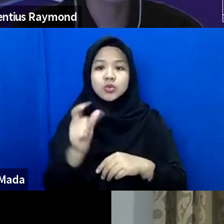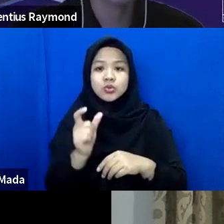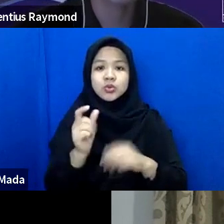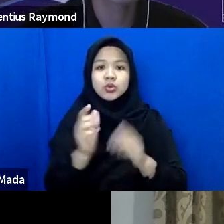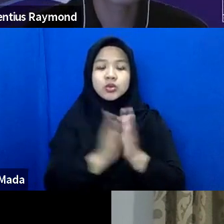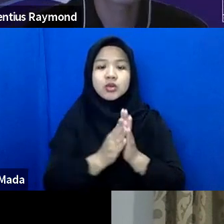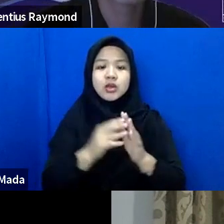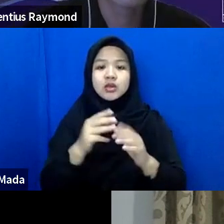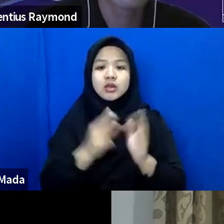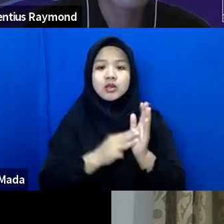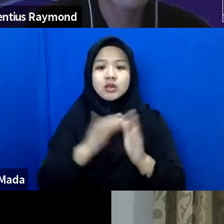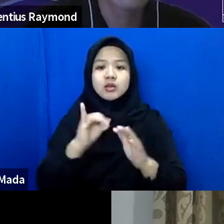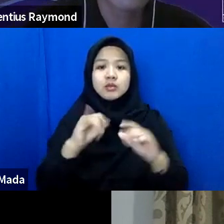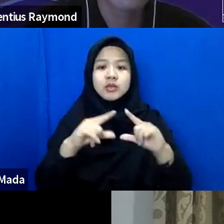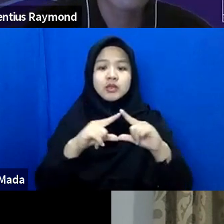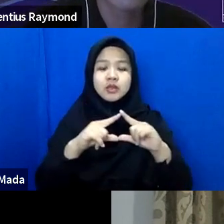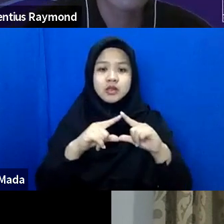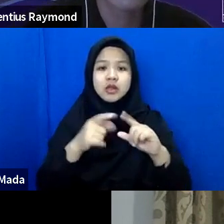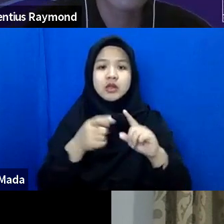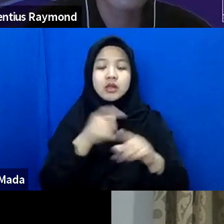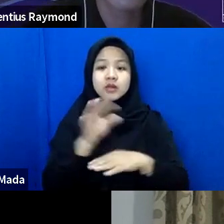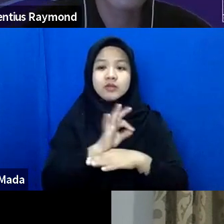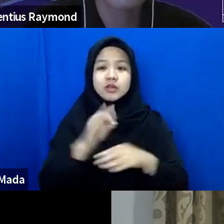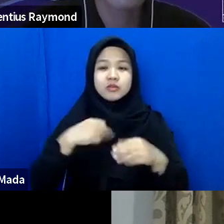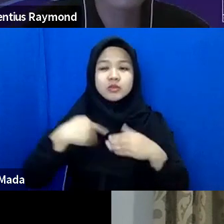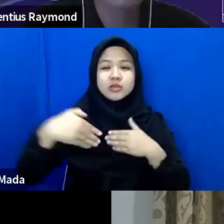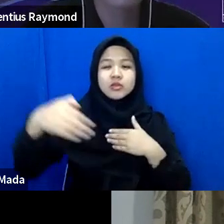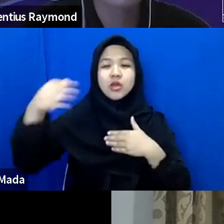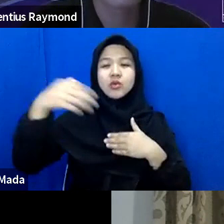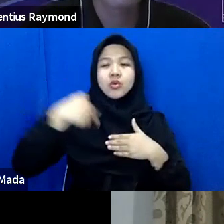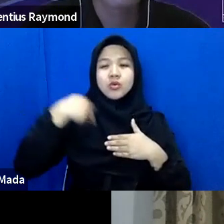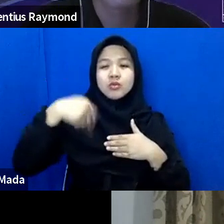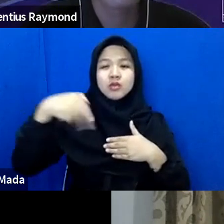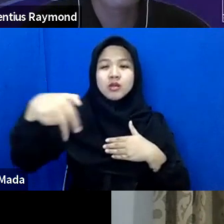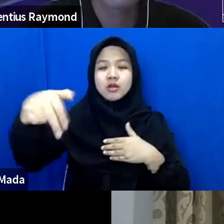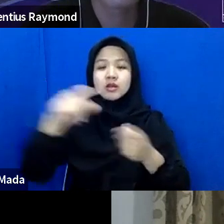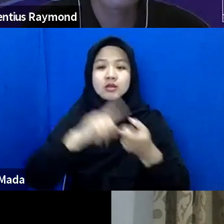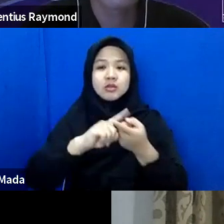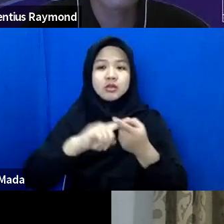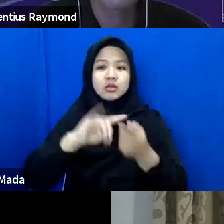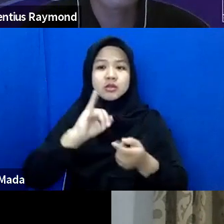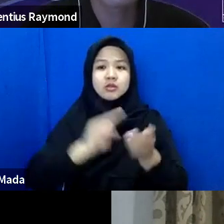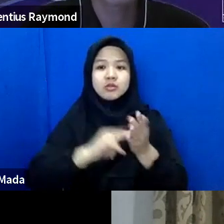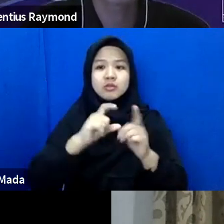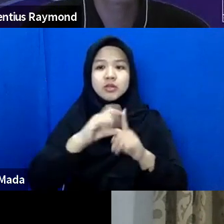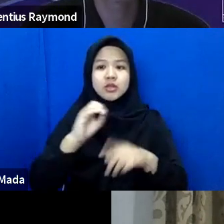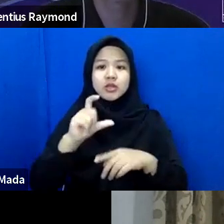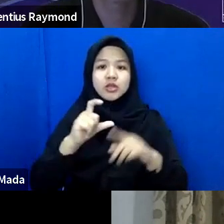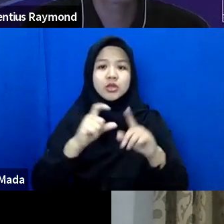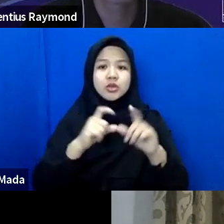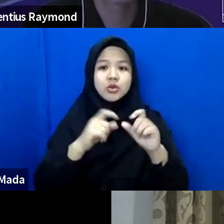film sejauh kumelangkah yang kami hormati pula rekan-rekan dari inbox Mbak mimpi marahimin